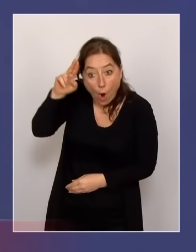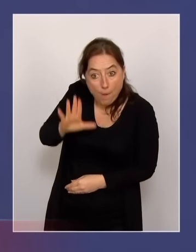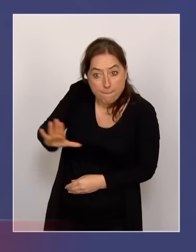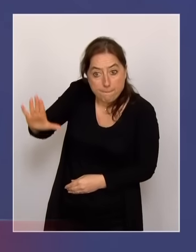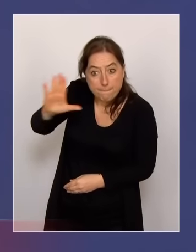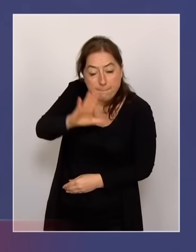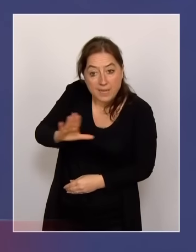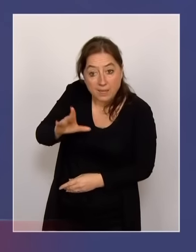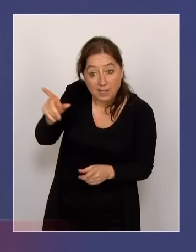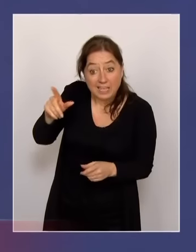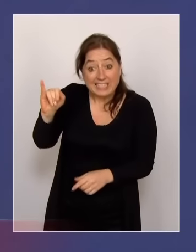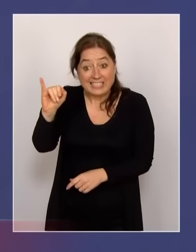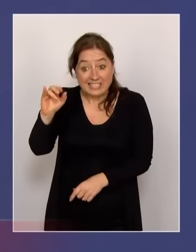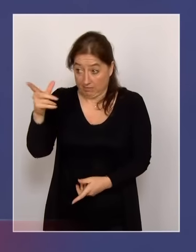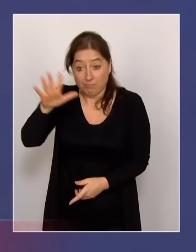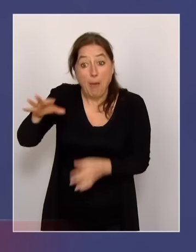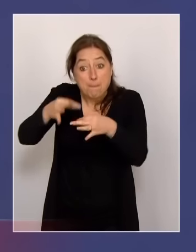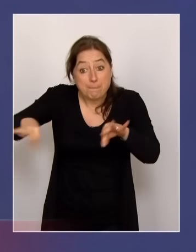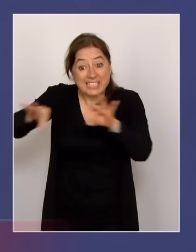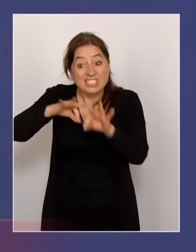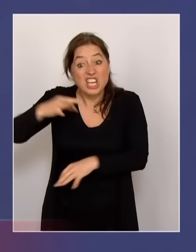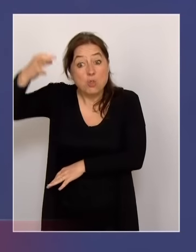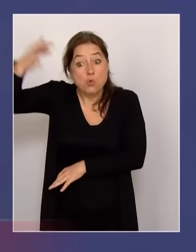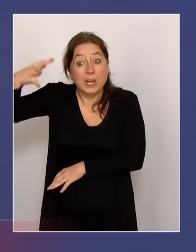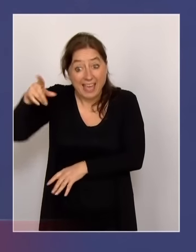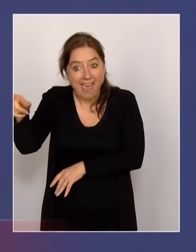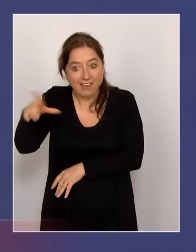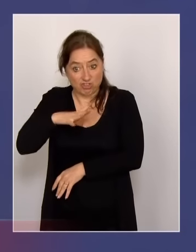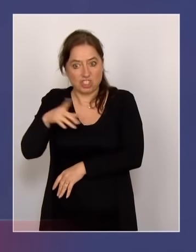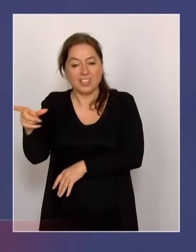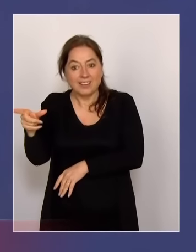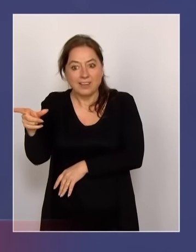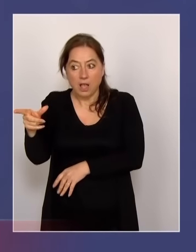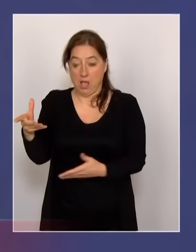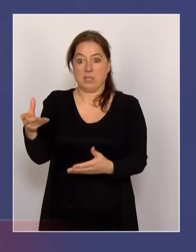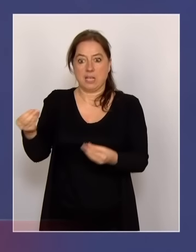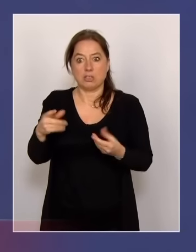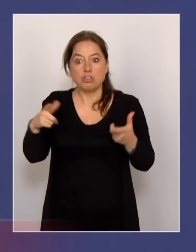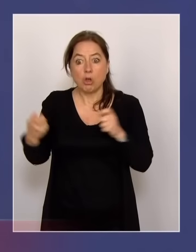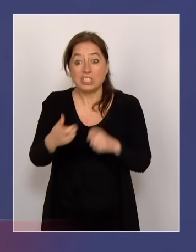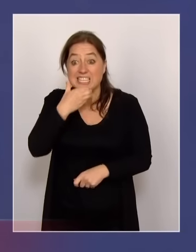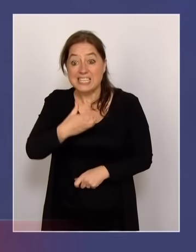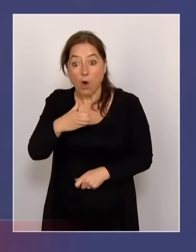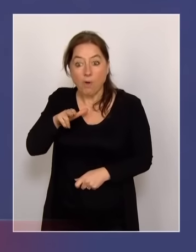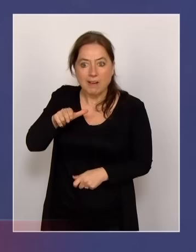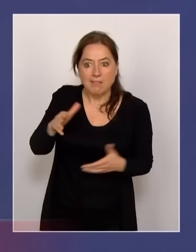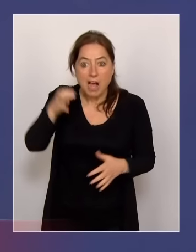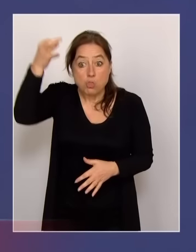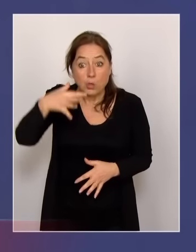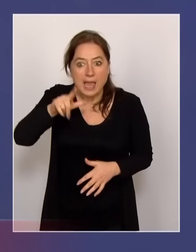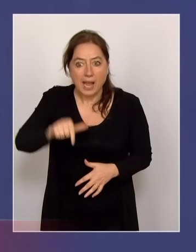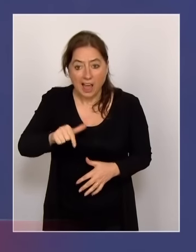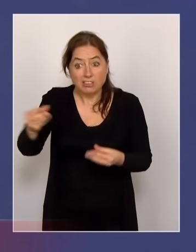puissance dotée de l'arme nucléaire, change tout. Parce que le fait même que l'Iran soit au seuil de se doter de l'arme nucléaire, change tout.